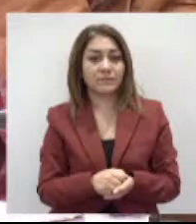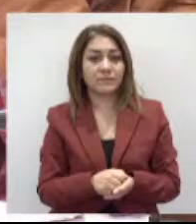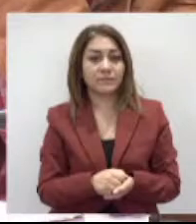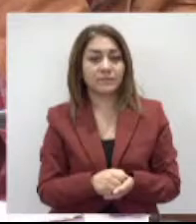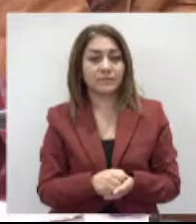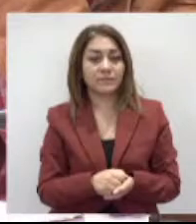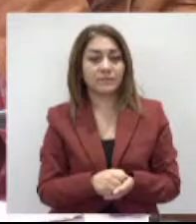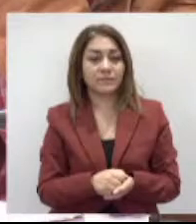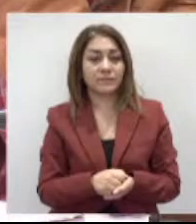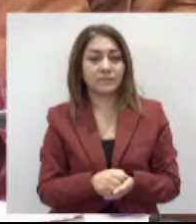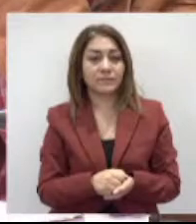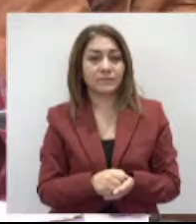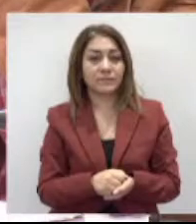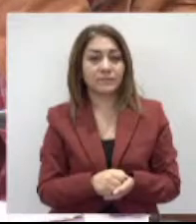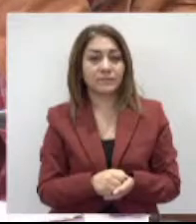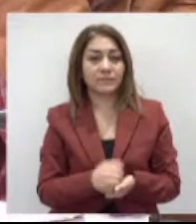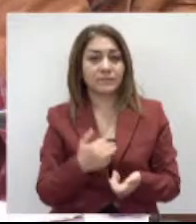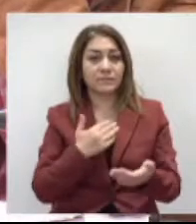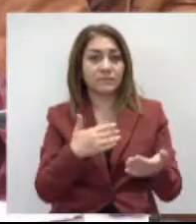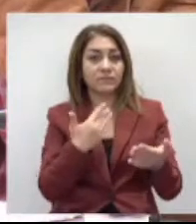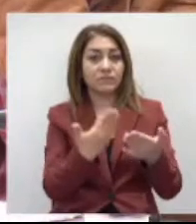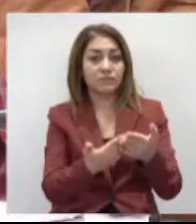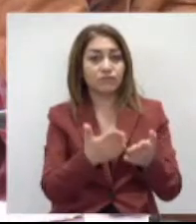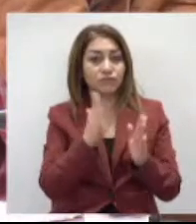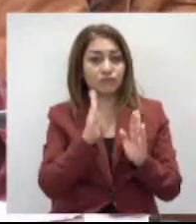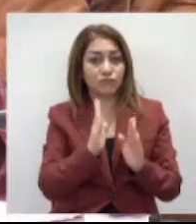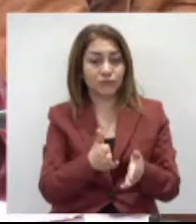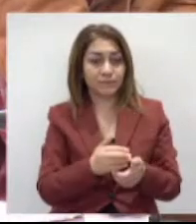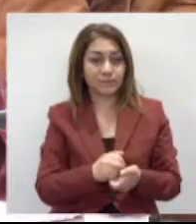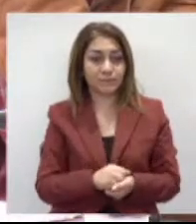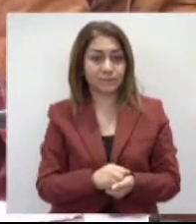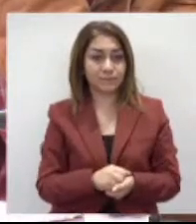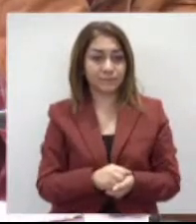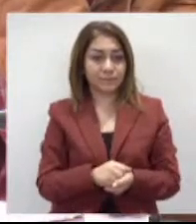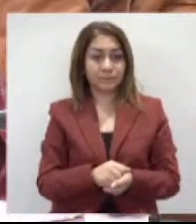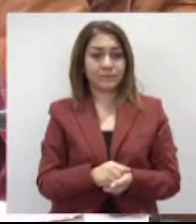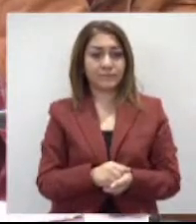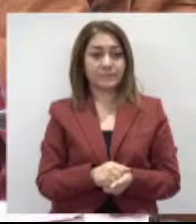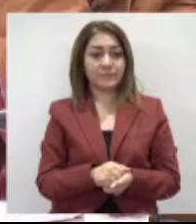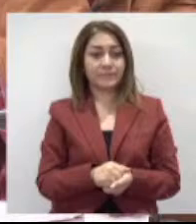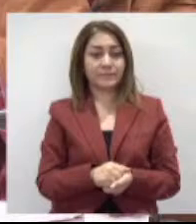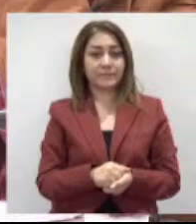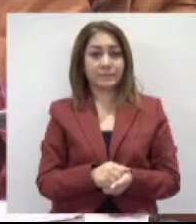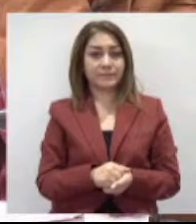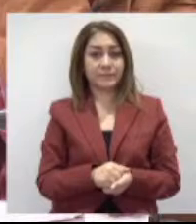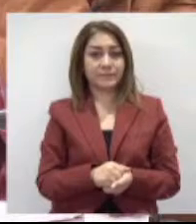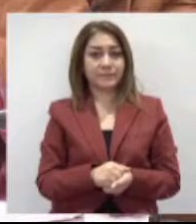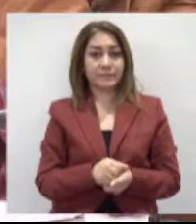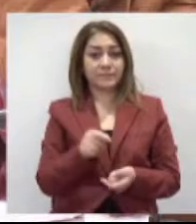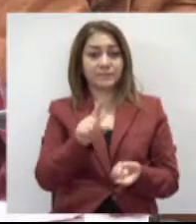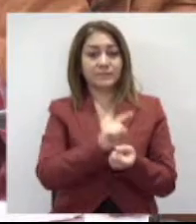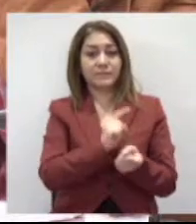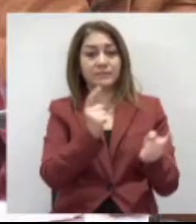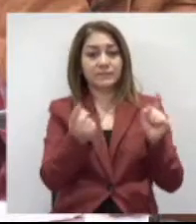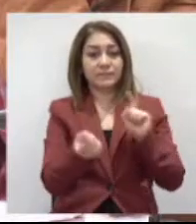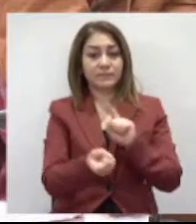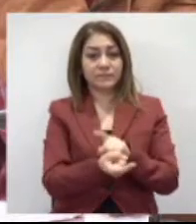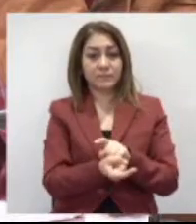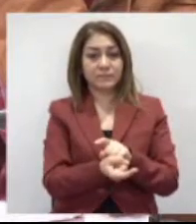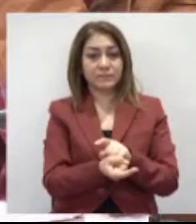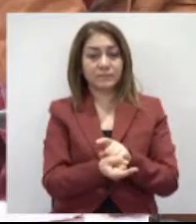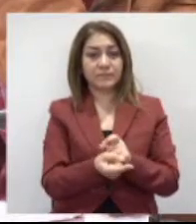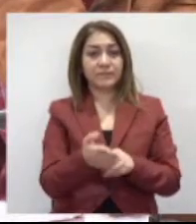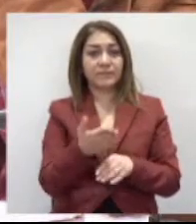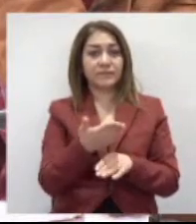ես եւս կներկայացնեմ, չեմ հիշում ով ներկայացրեց, եւ դրա փոխարեն առանձին, այսպես